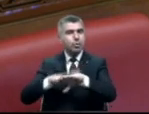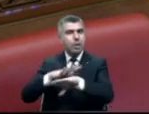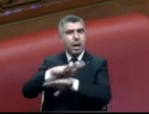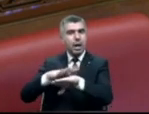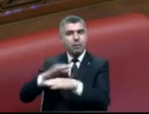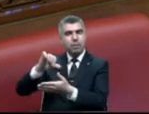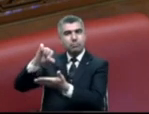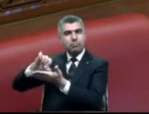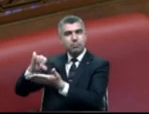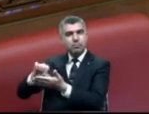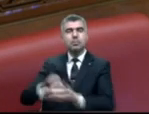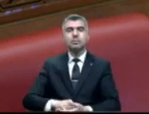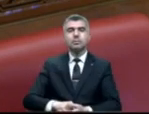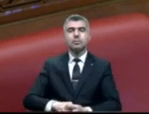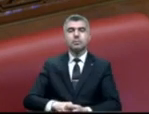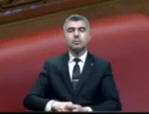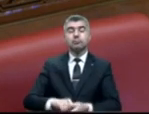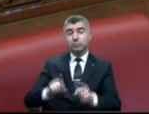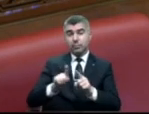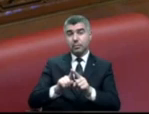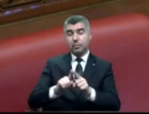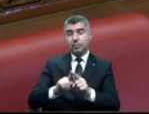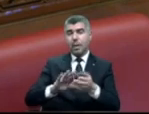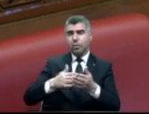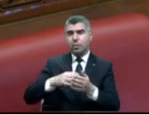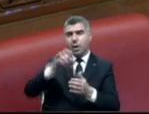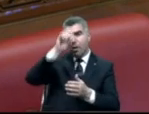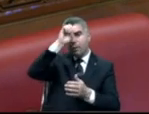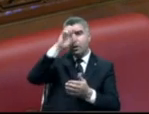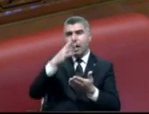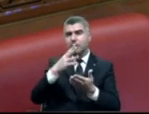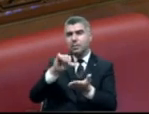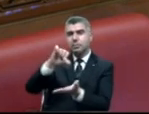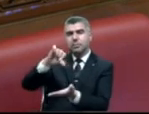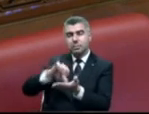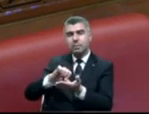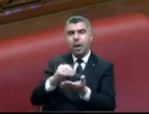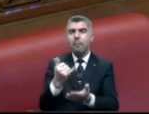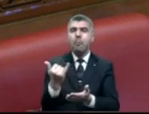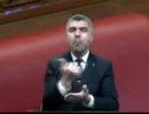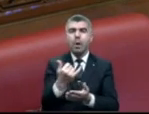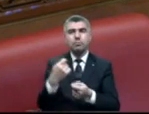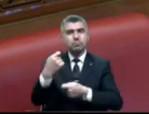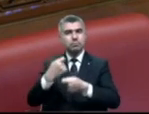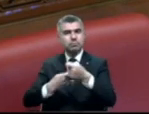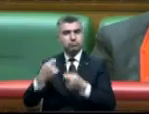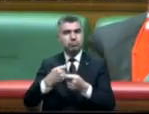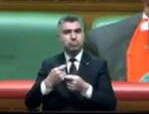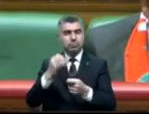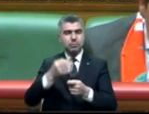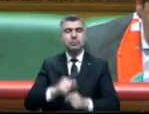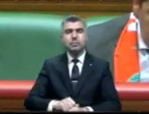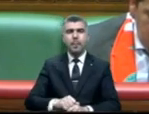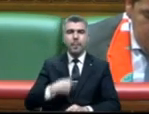والمحلي. هذا القطاع أكيد تعتبر بما في ذلك الفوسفات من الركائز الأساسية في الاقتصاد الوطني، وما